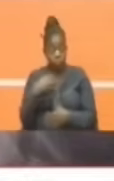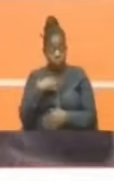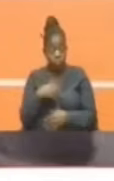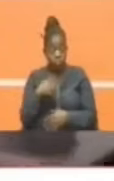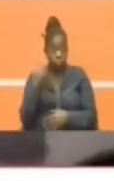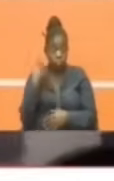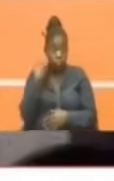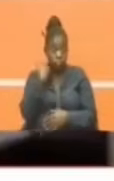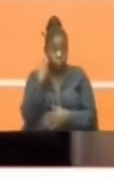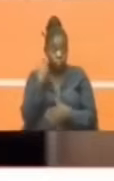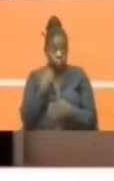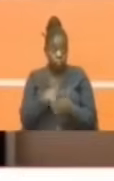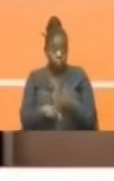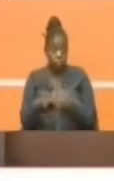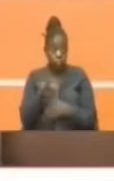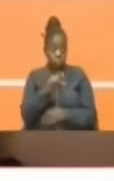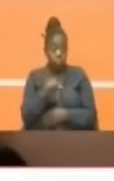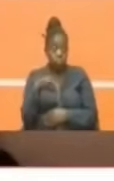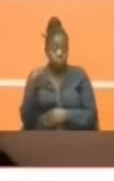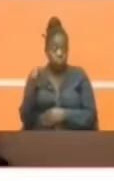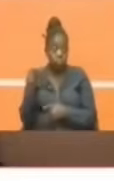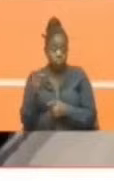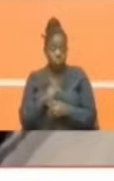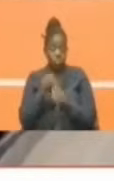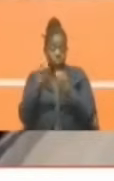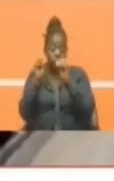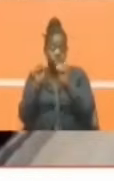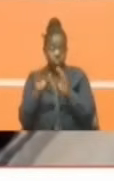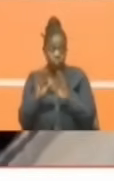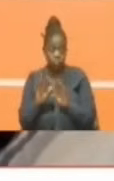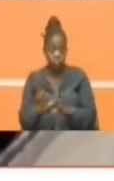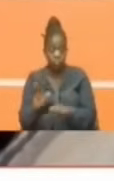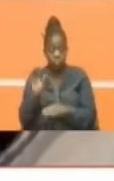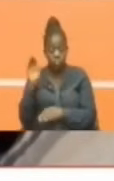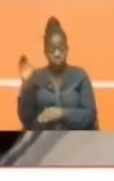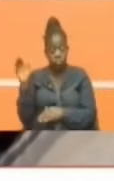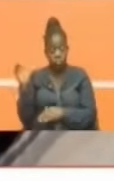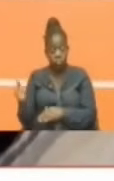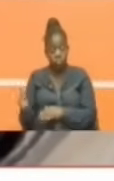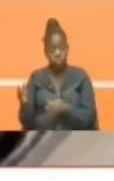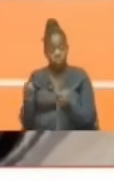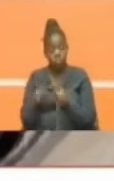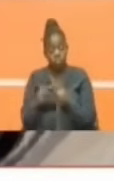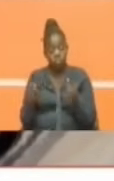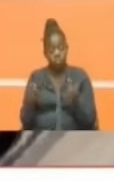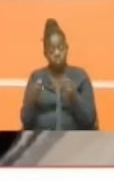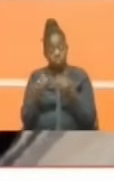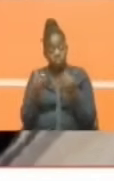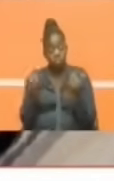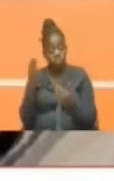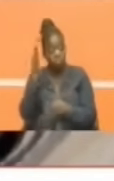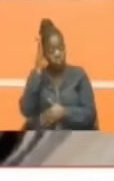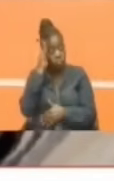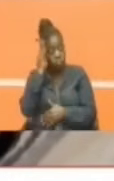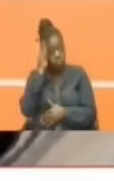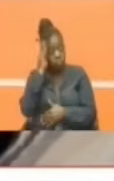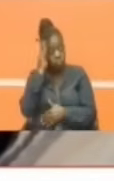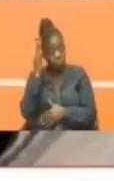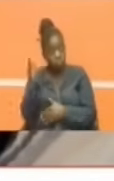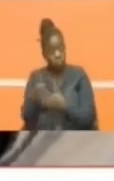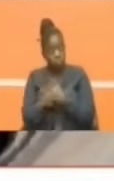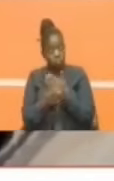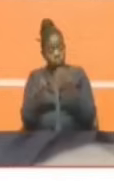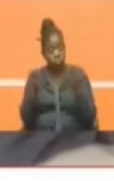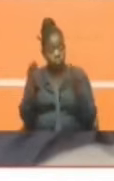bw'abakifeesi agamba nti abagwa mu wiiki ewedde nga ava okusomesa akawungeezi ne bamukuba ne bamwasa omutwe olwo ne bamubbako